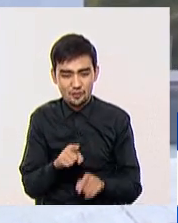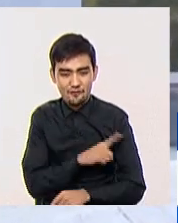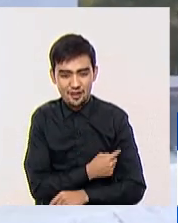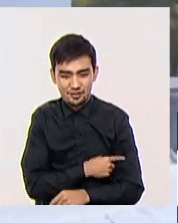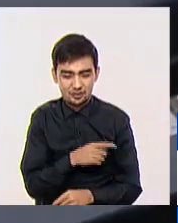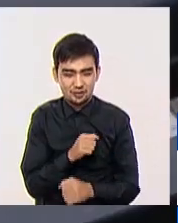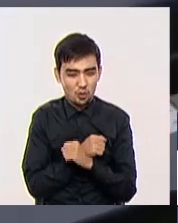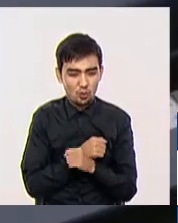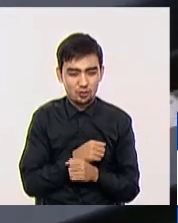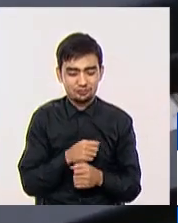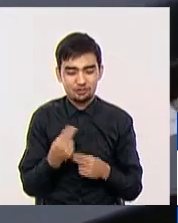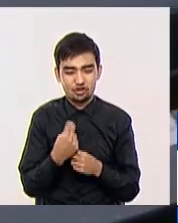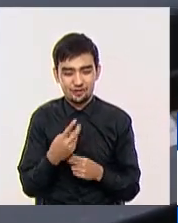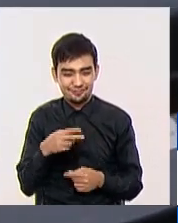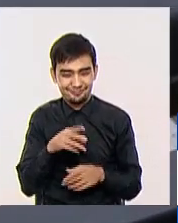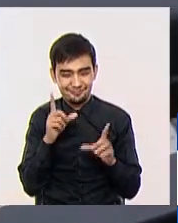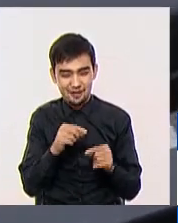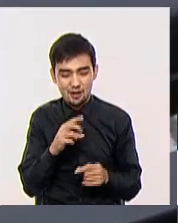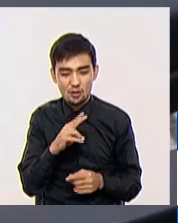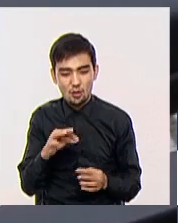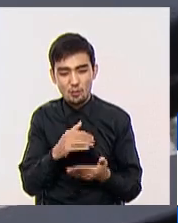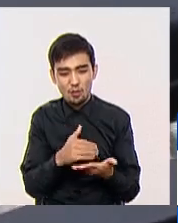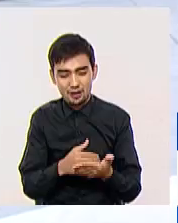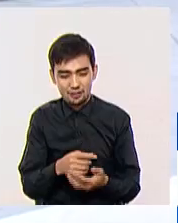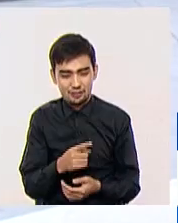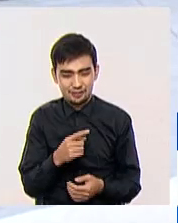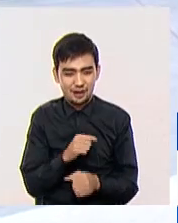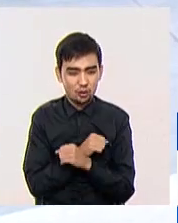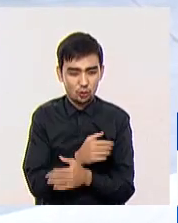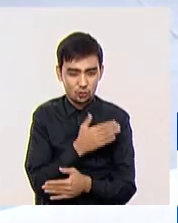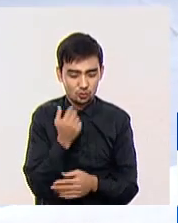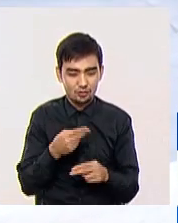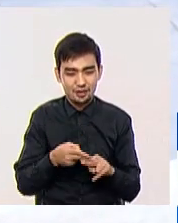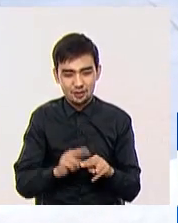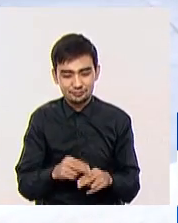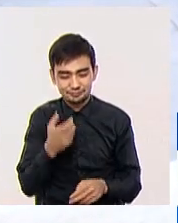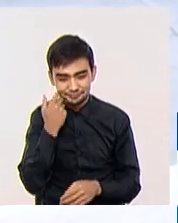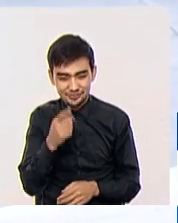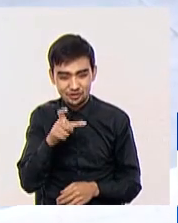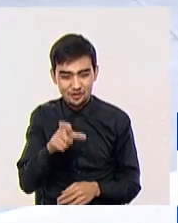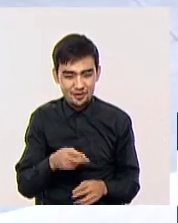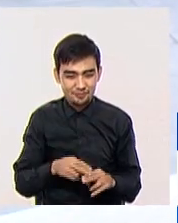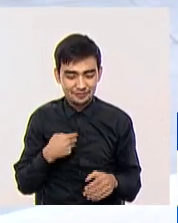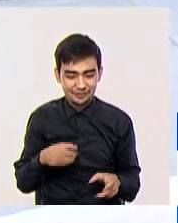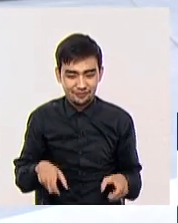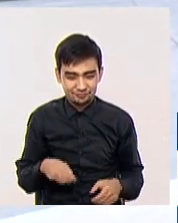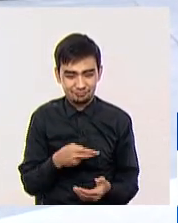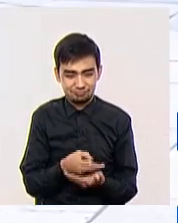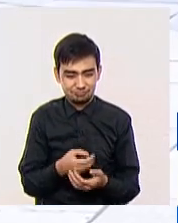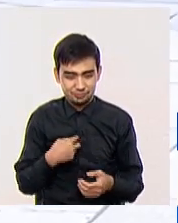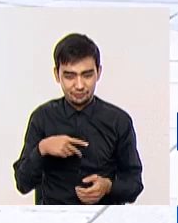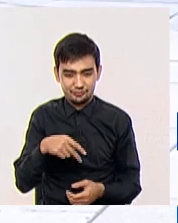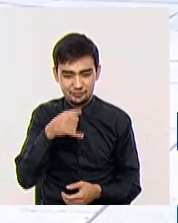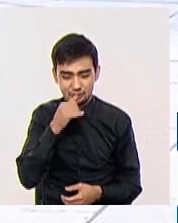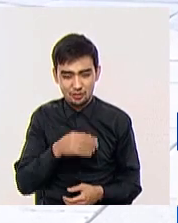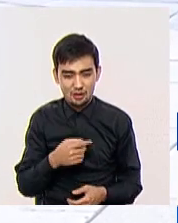прописали санаторно-курортное лечение, но на портале не оказалось ни одного санатория, которым смог бы воспользоваться человек на инвалидном кресле.